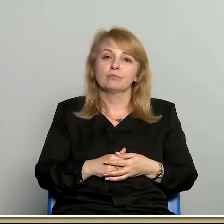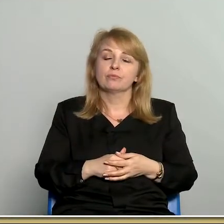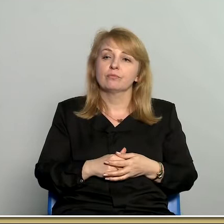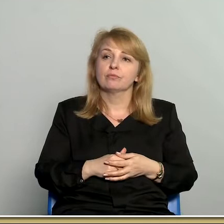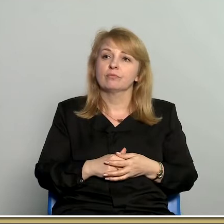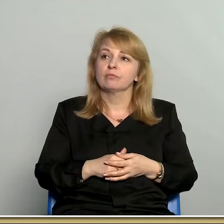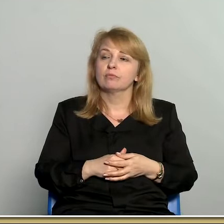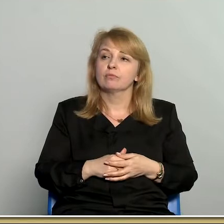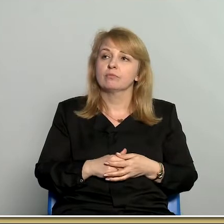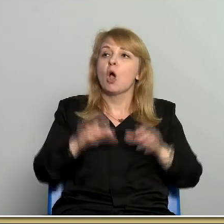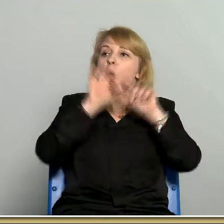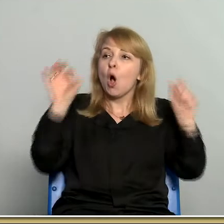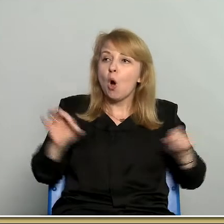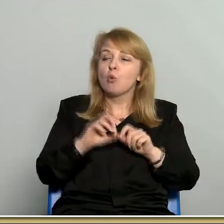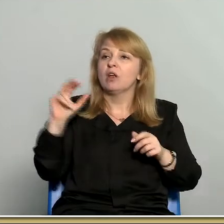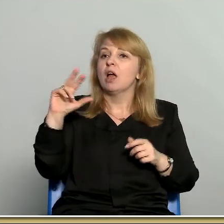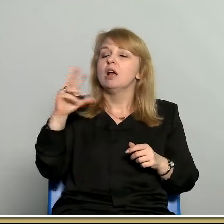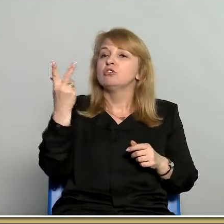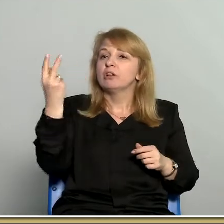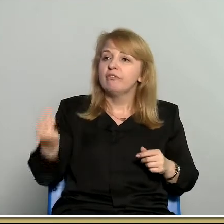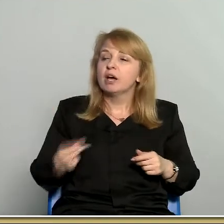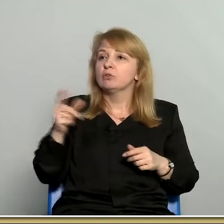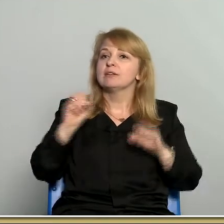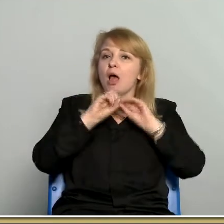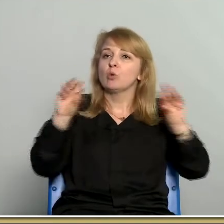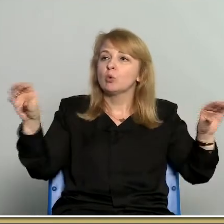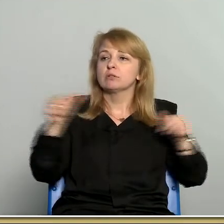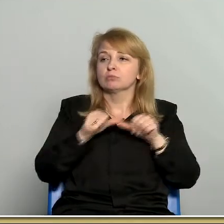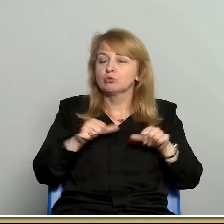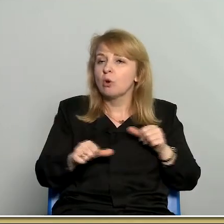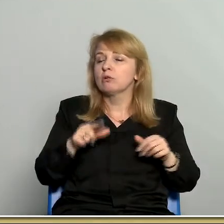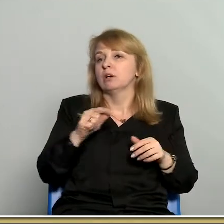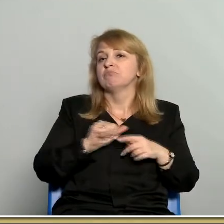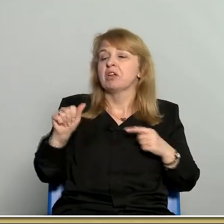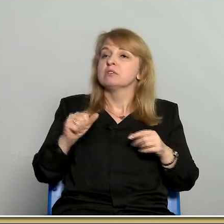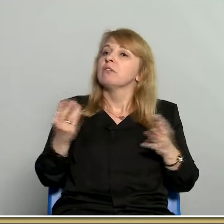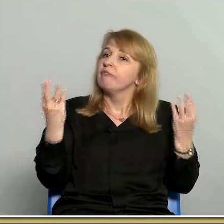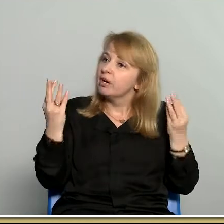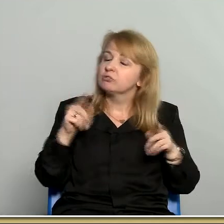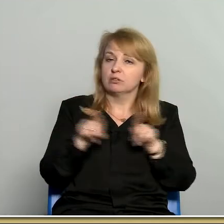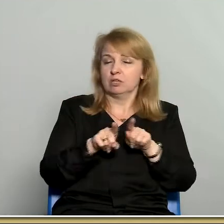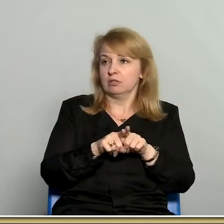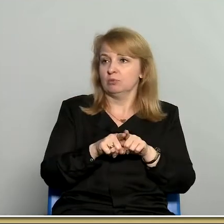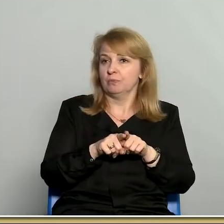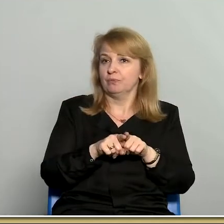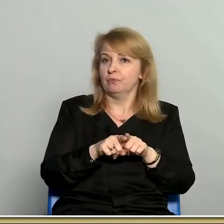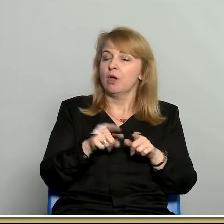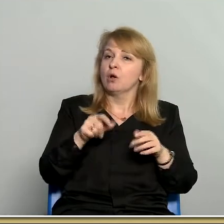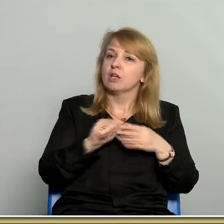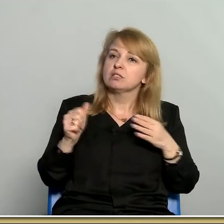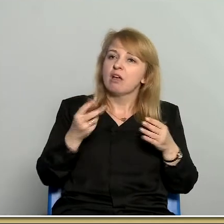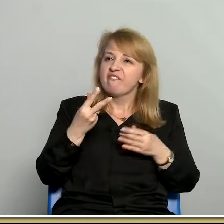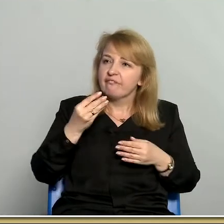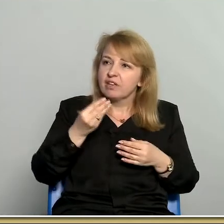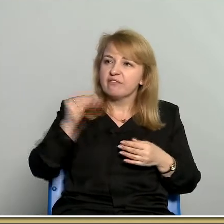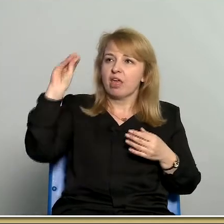Nabory ogólne w trzecim kwartale. Edukacja przedszkolna. Myślę, że to dość istotna też informacja. Zwiększenie dostępności do